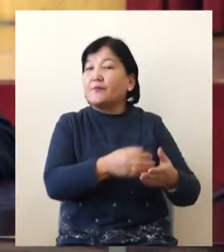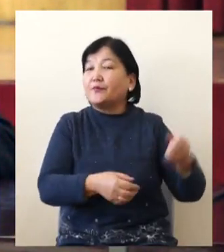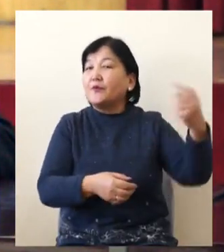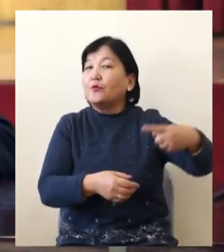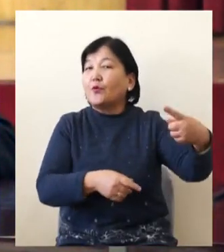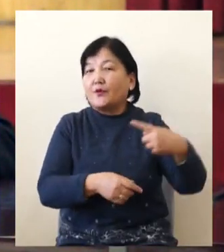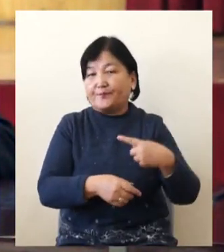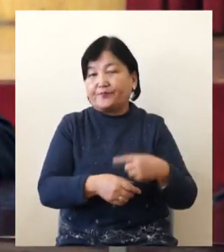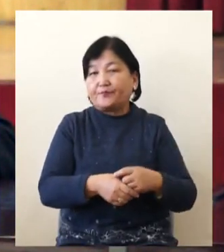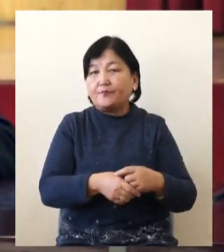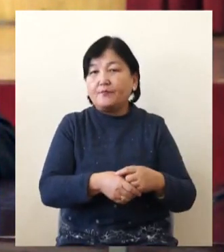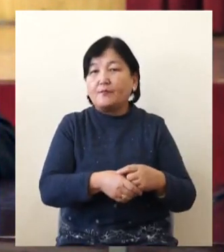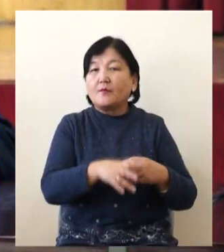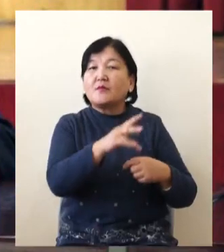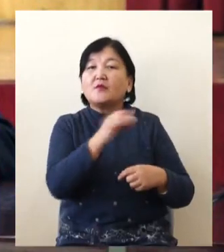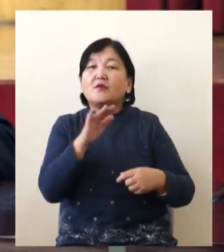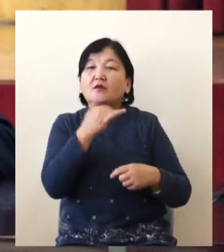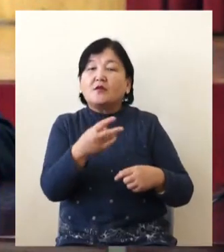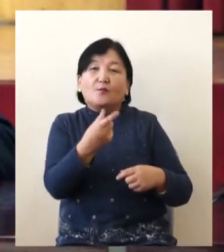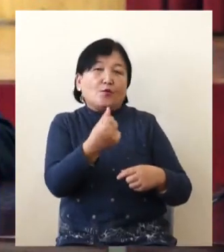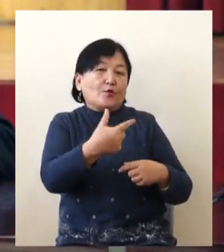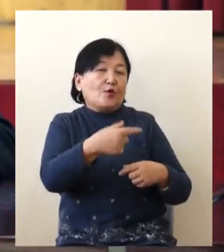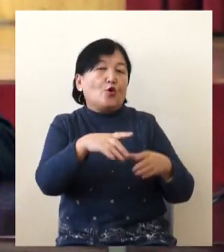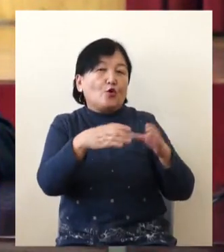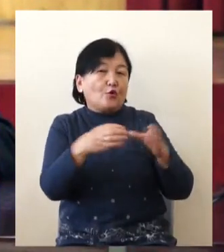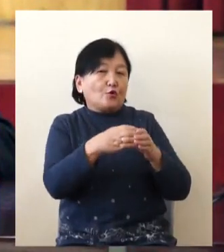Нэгдүгээр нийтийн хөрөнгийг завшиж байгаа.